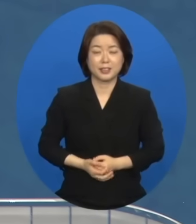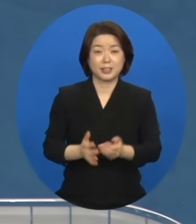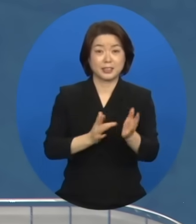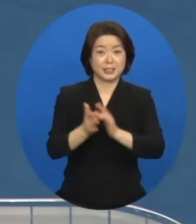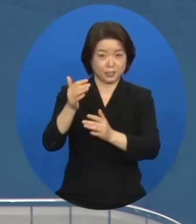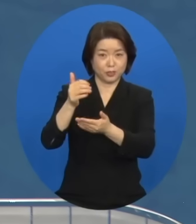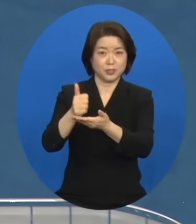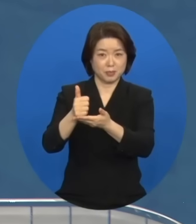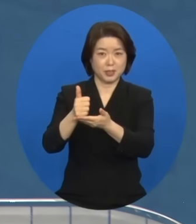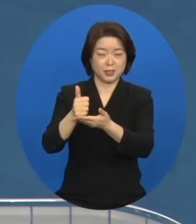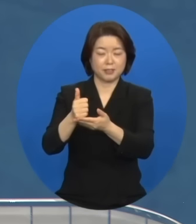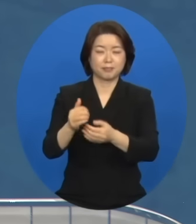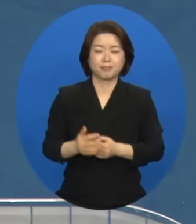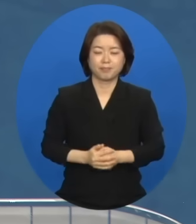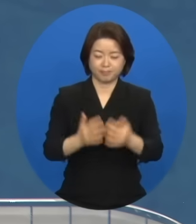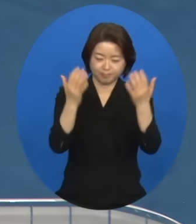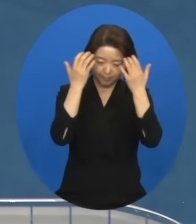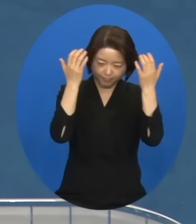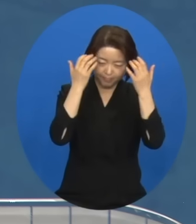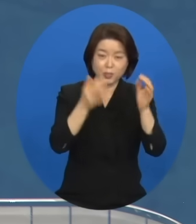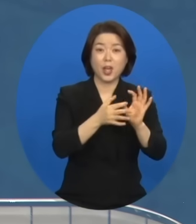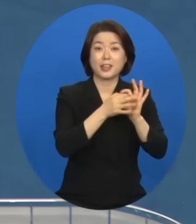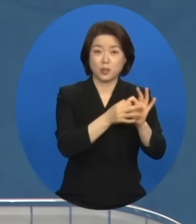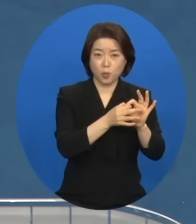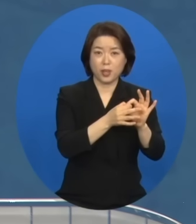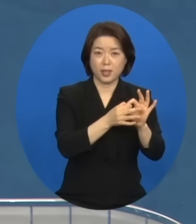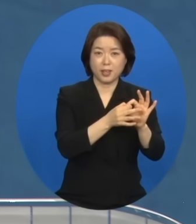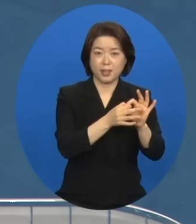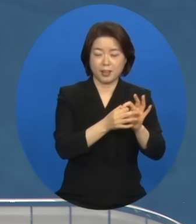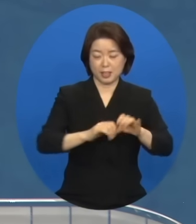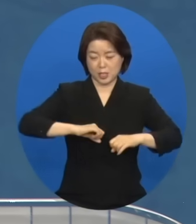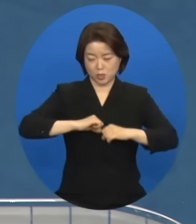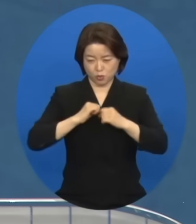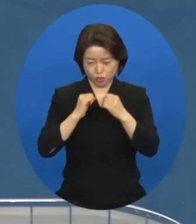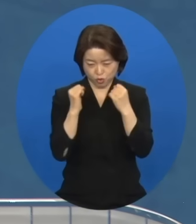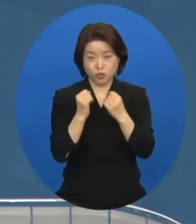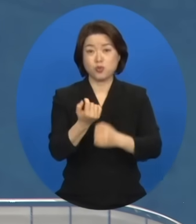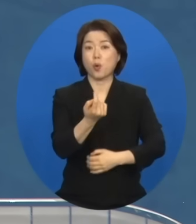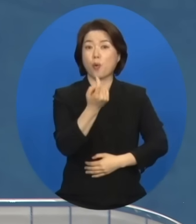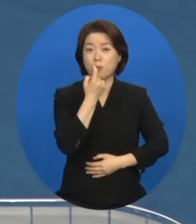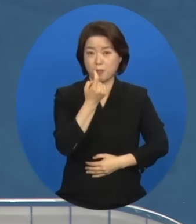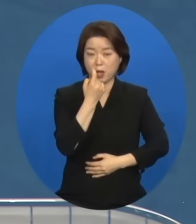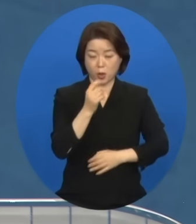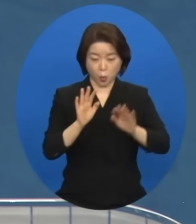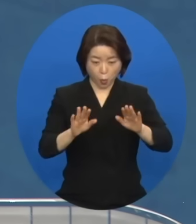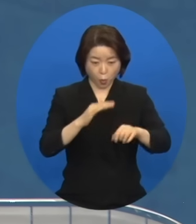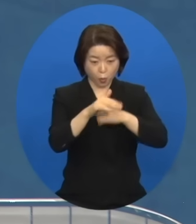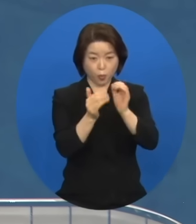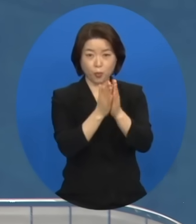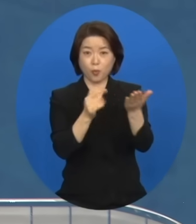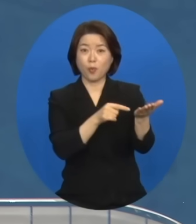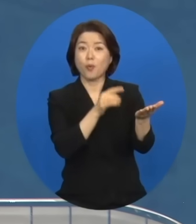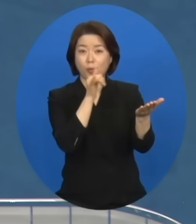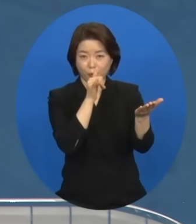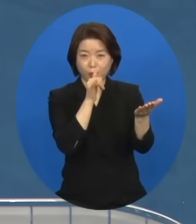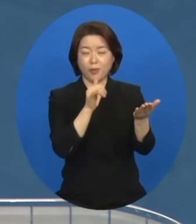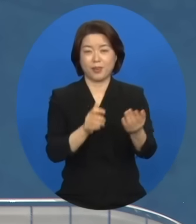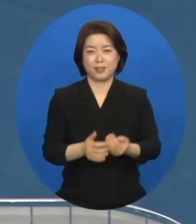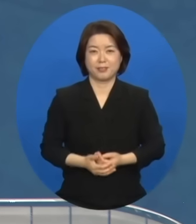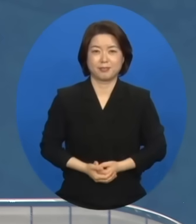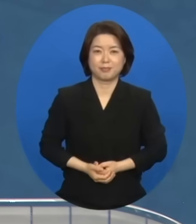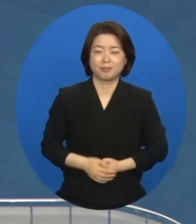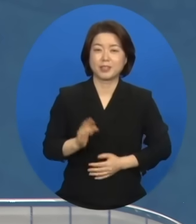예수님께서 고난을 통하여 순종을 배우셨다고 오늘 말씀하셨습니다.